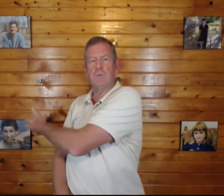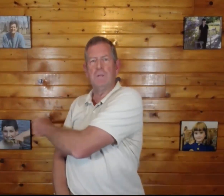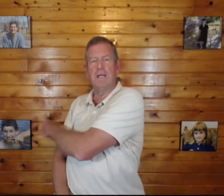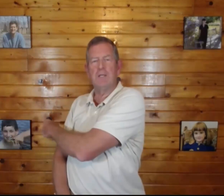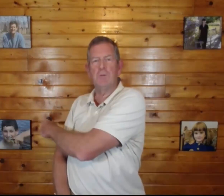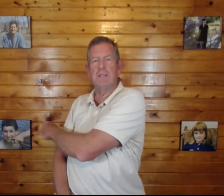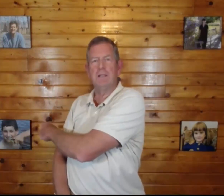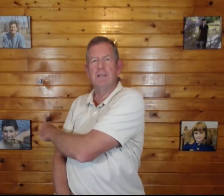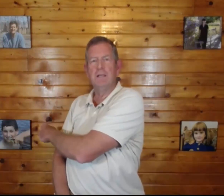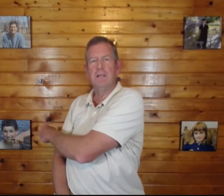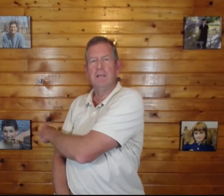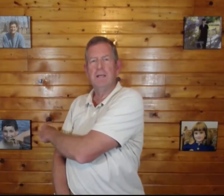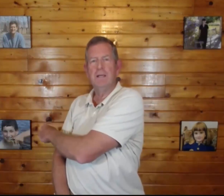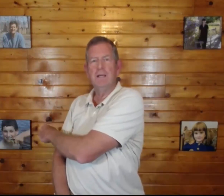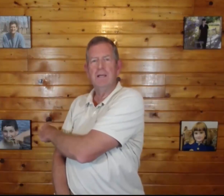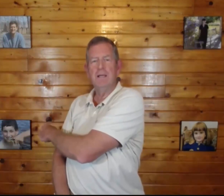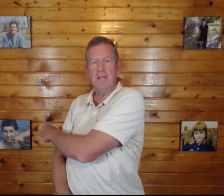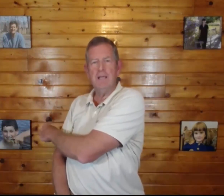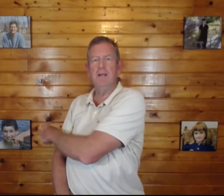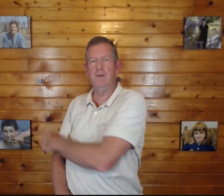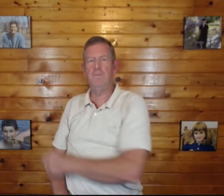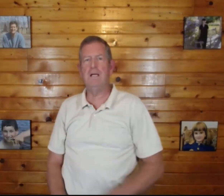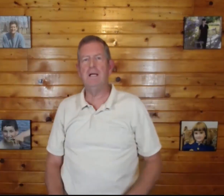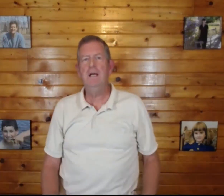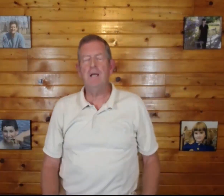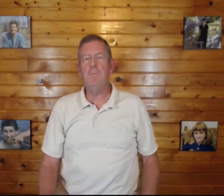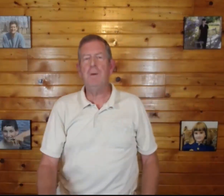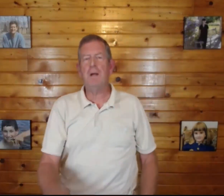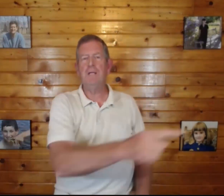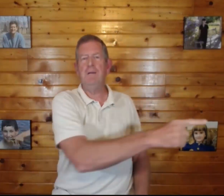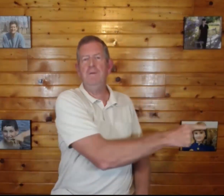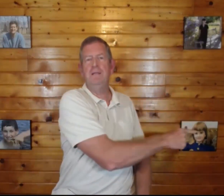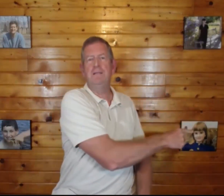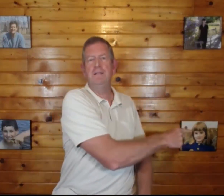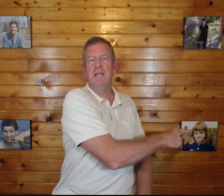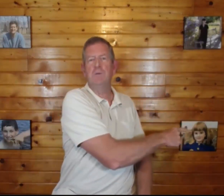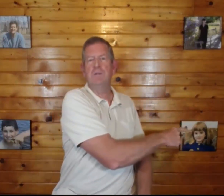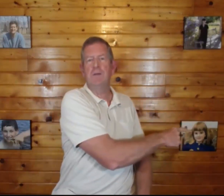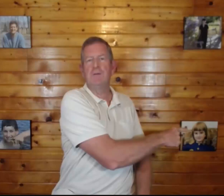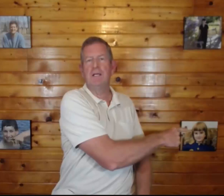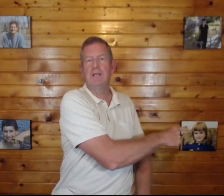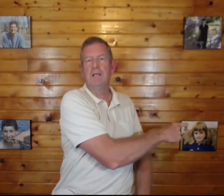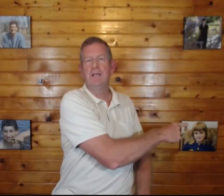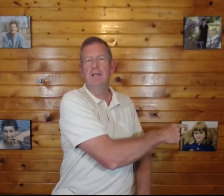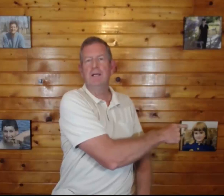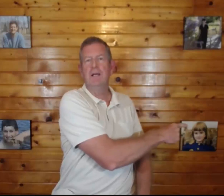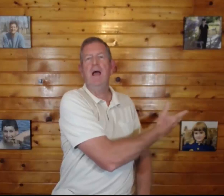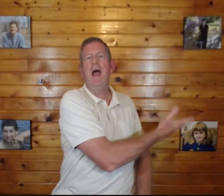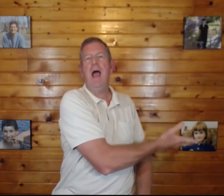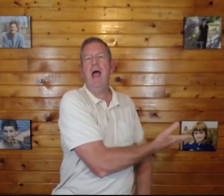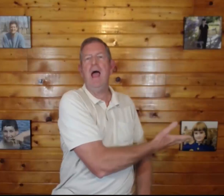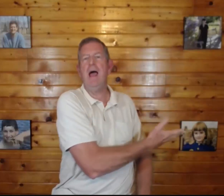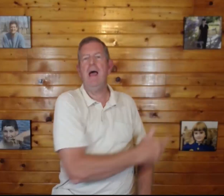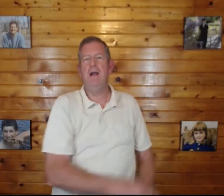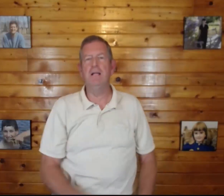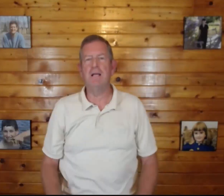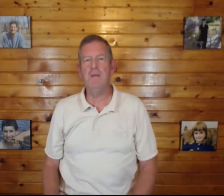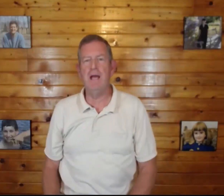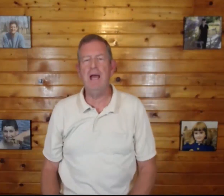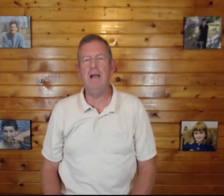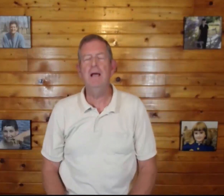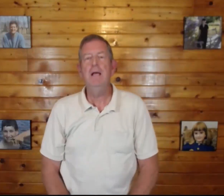ce garçon-là, qu'est-ce que c'est? Il, voilà. Et en parlant de la fille ici, qu'est-ce que c'est que ça?